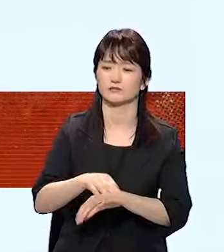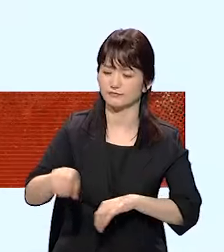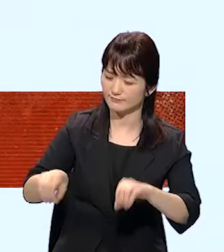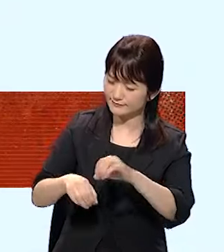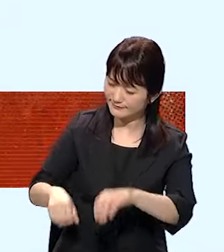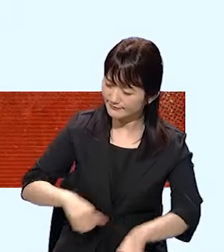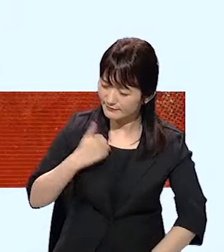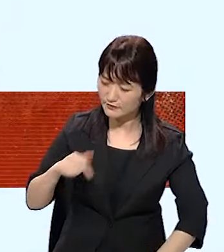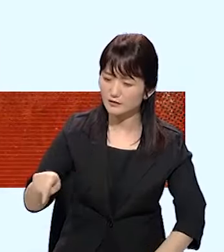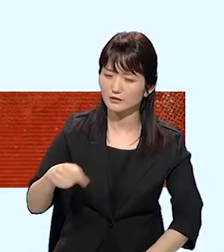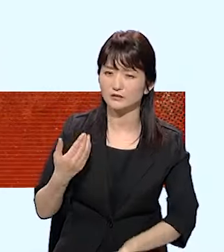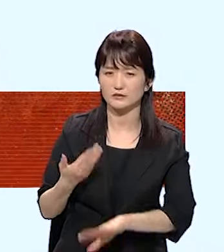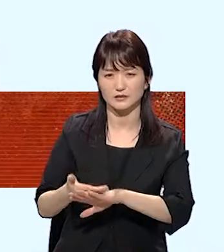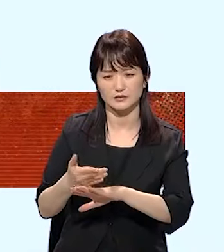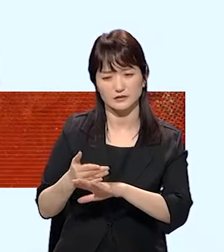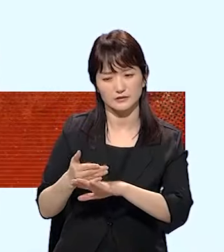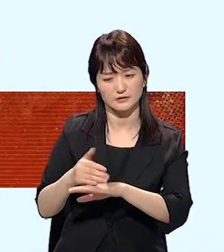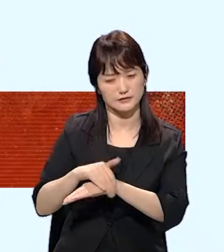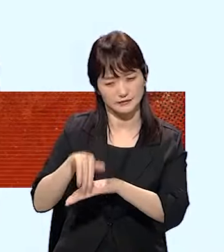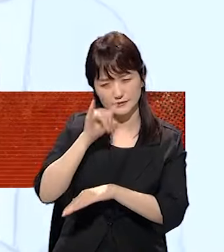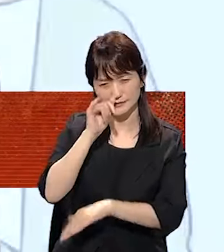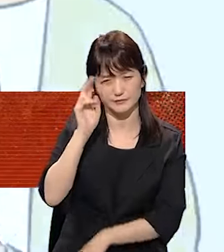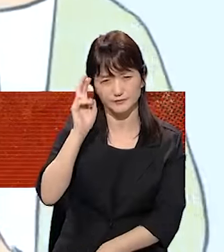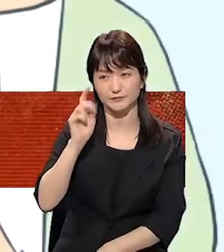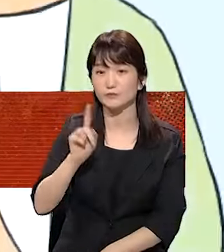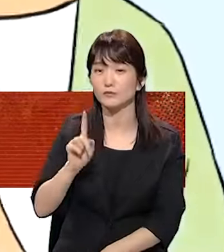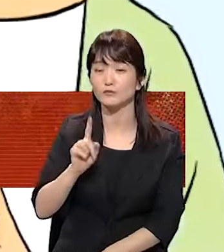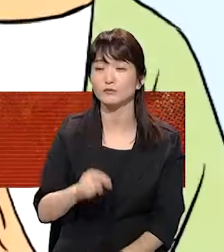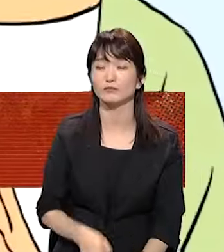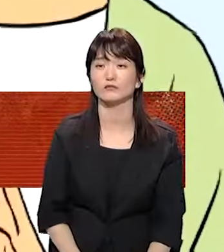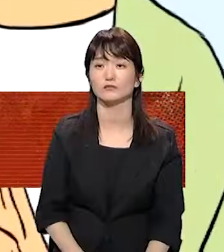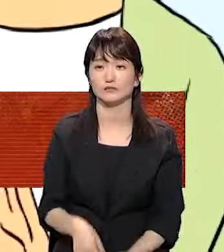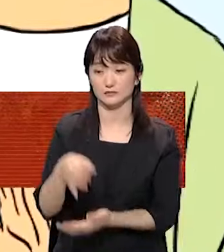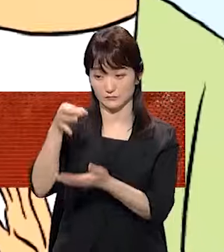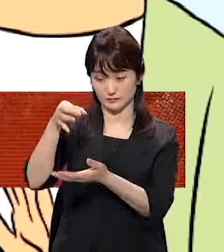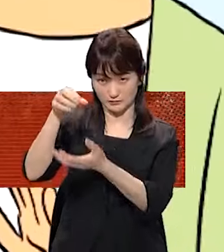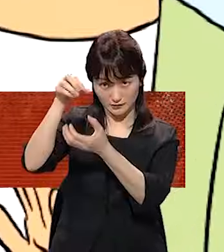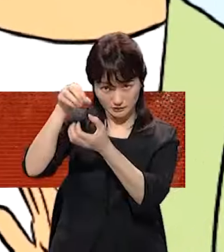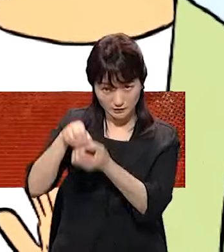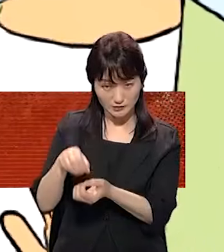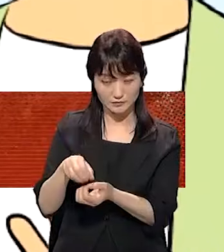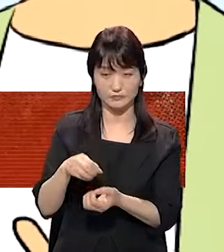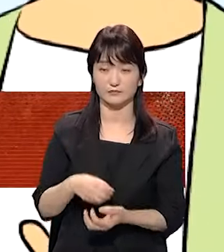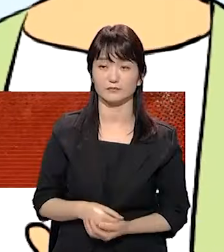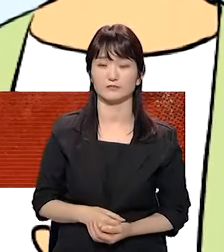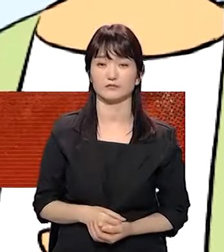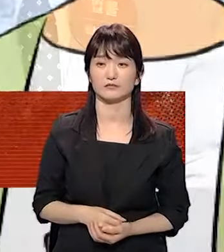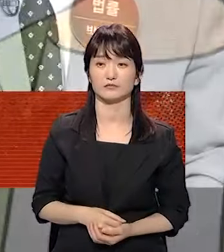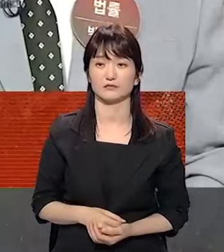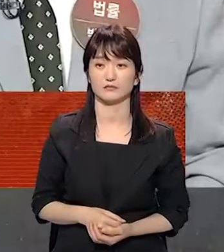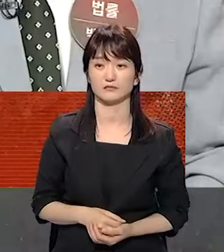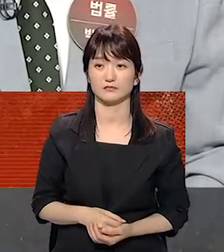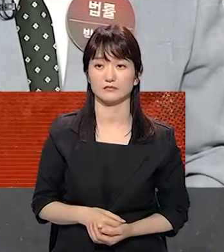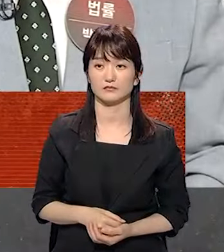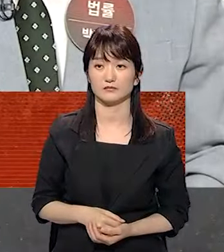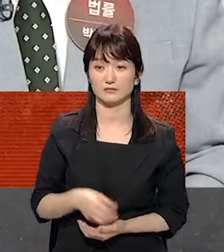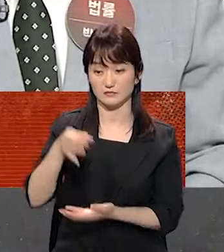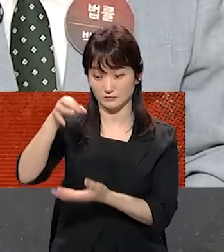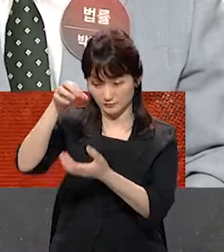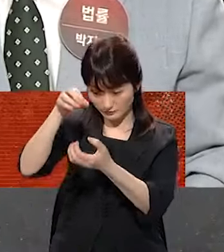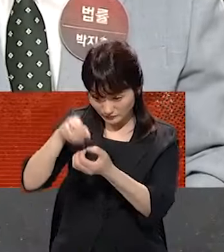낸다는 건 또 다른 의도가 있다고 보는게 리 맞는 거 같고요 어 그게 뭐 재산 상속이 아니면 뭐 재산 상속을 바로 손녀한테 가진